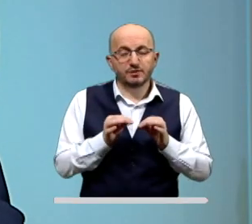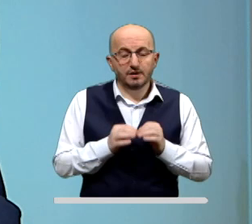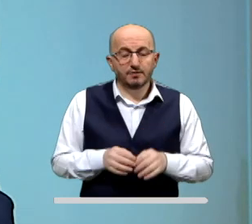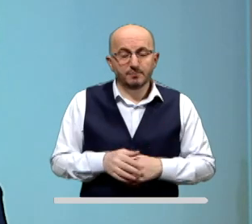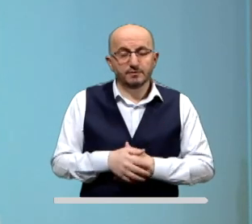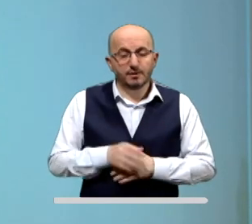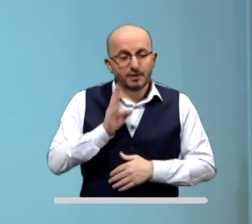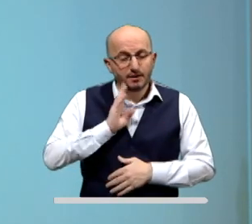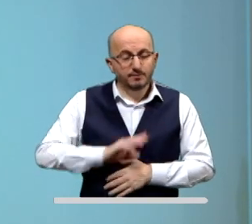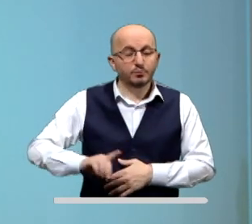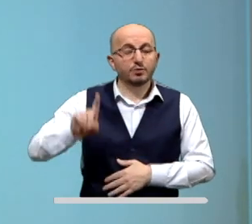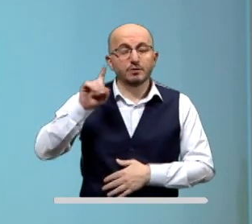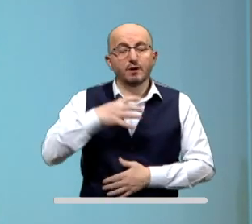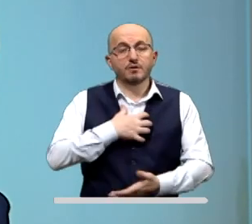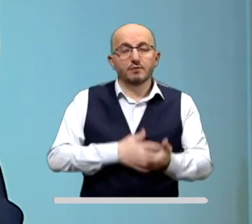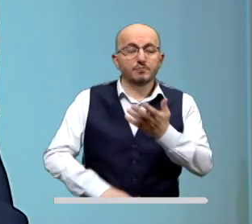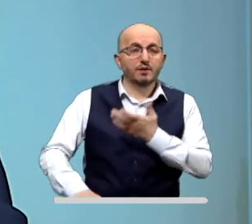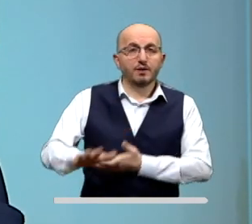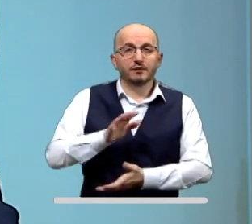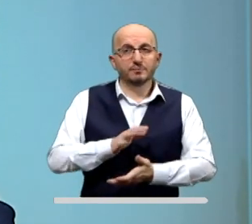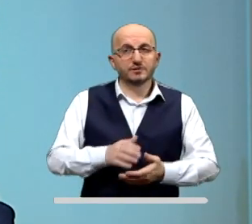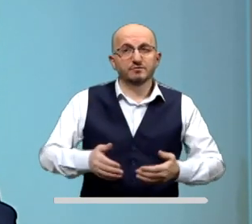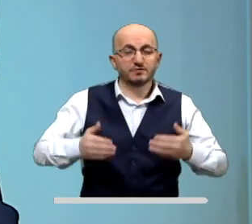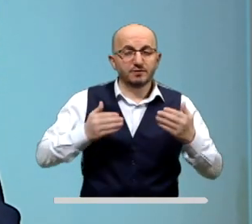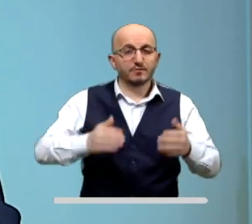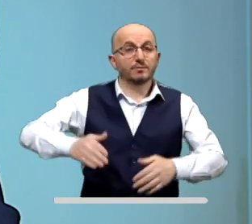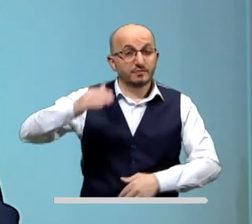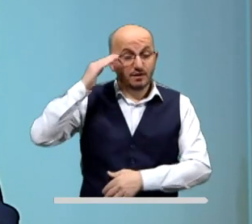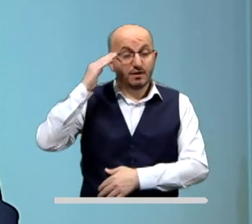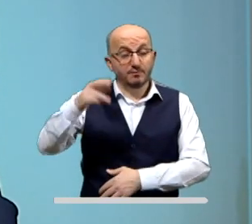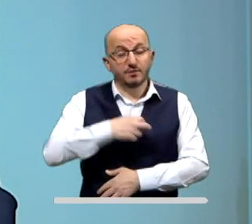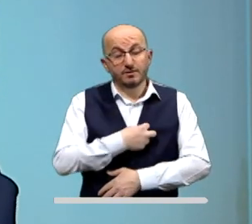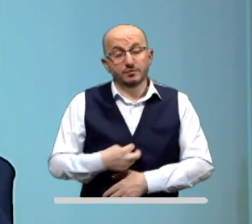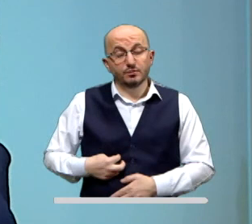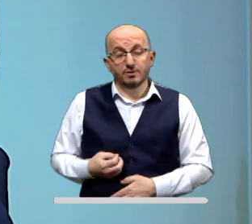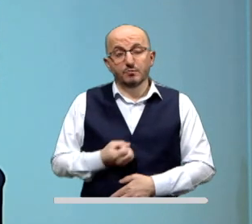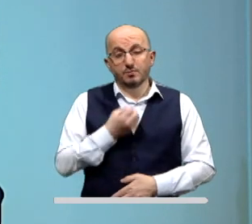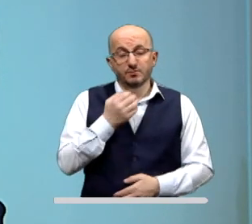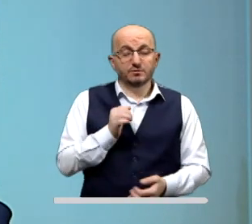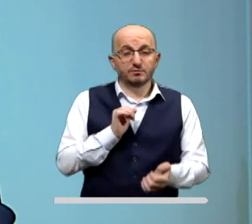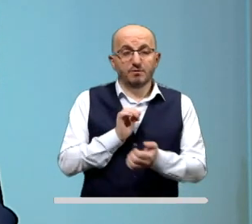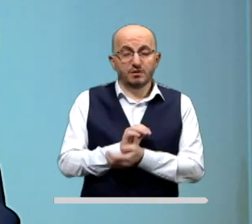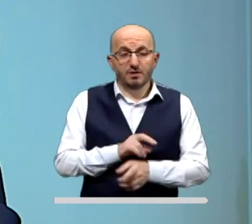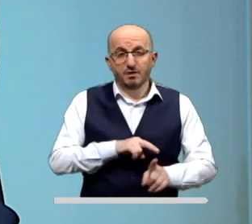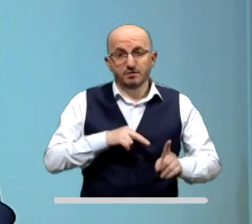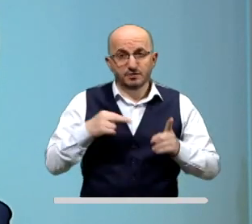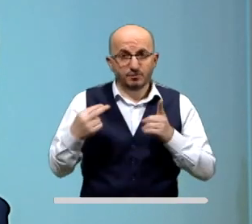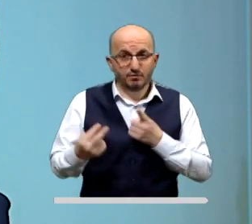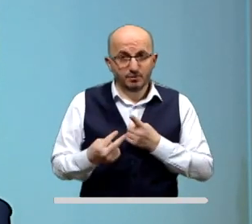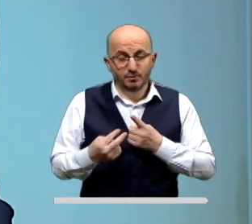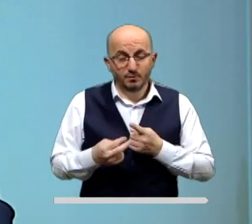Bismillahirrahmanirrahim Elhamdülillahi rabbil alemin o Salatü vesselamu Ala Resulüne Muhammedin ve